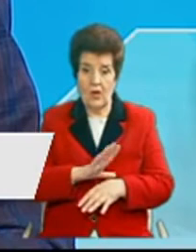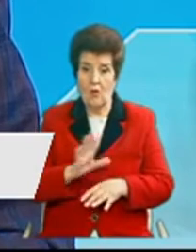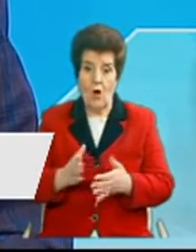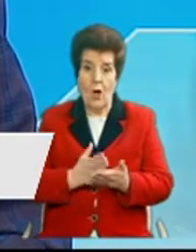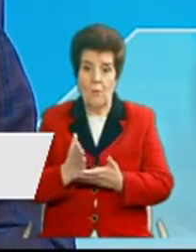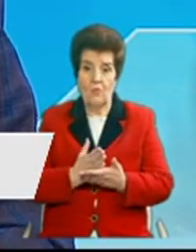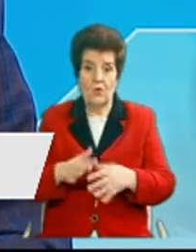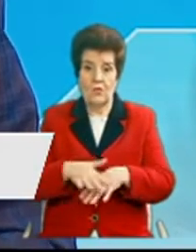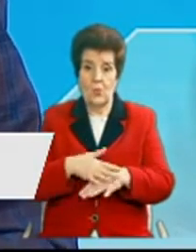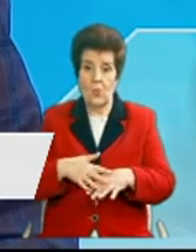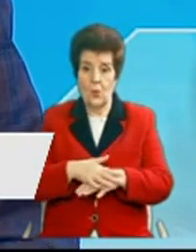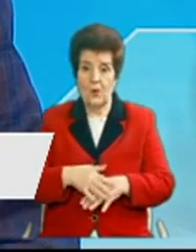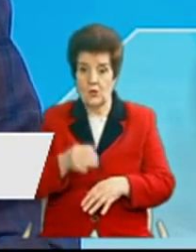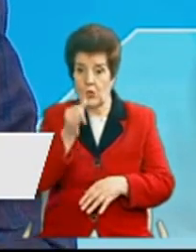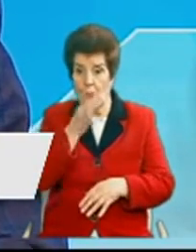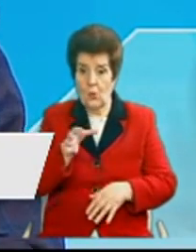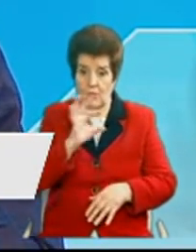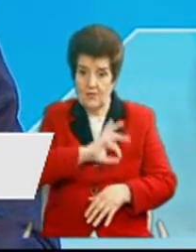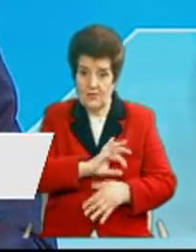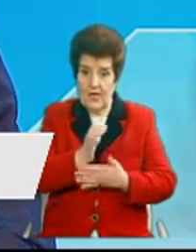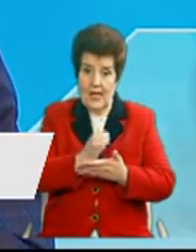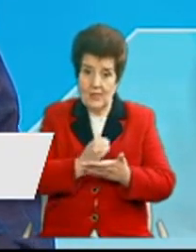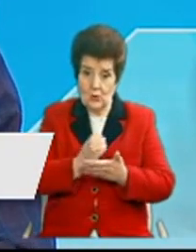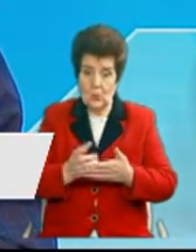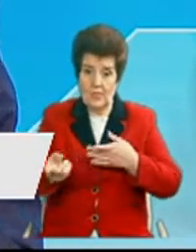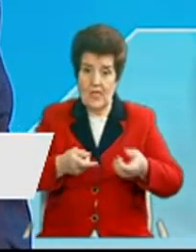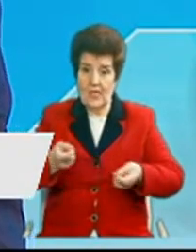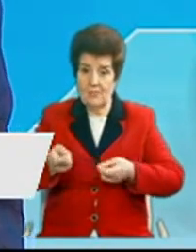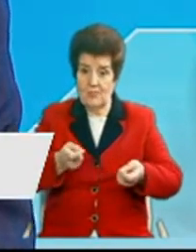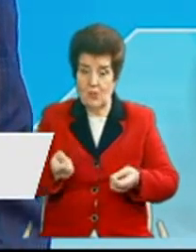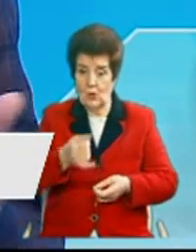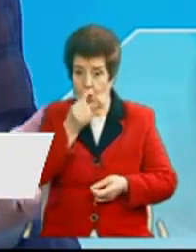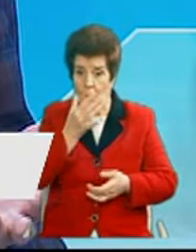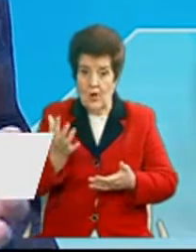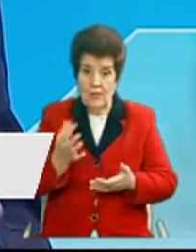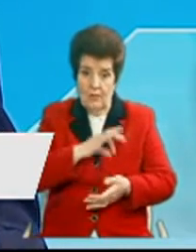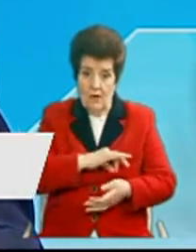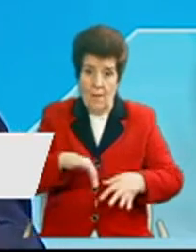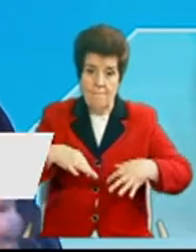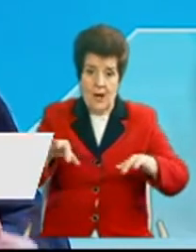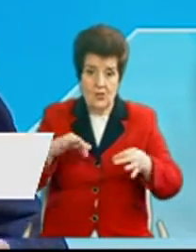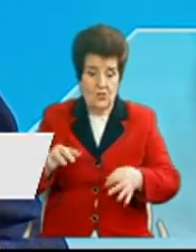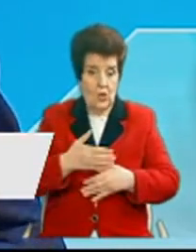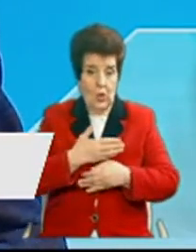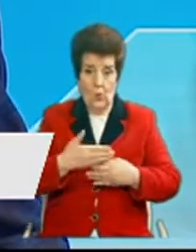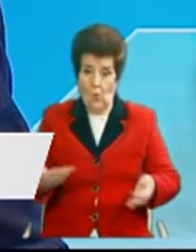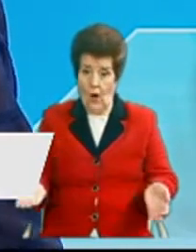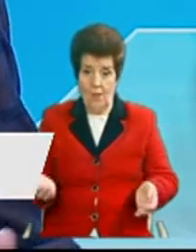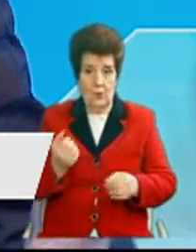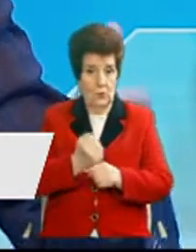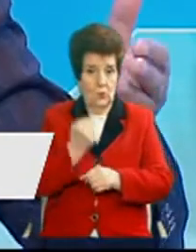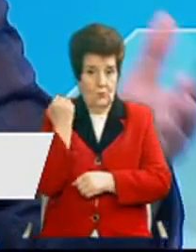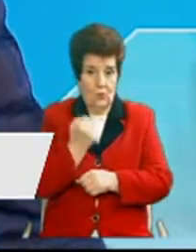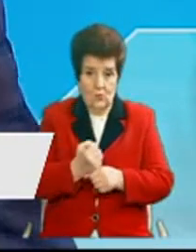funcție publică și nu pot să folosesc resursele administrative. Eu nu pot să folosesc mașină că nu o am, nu sunt funcționar